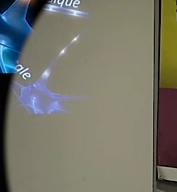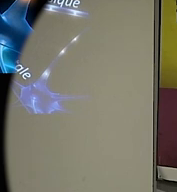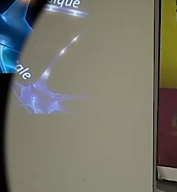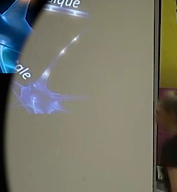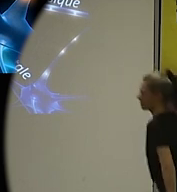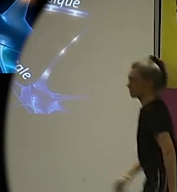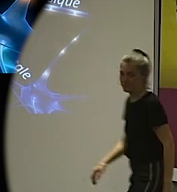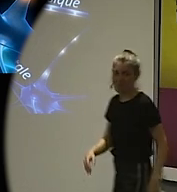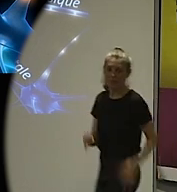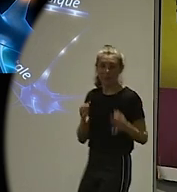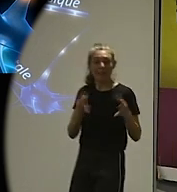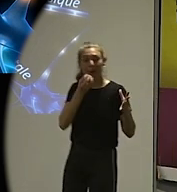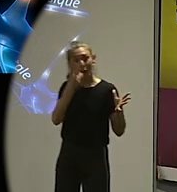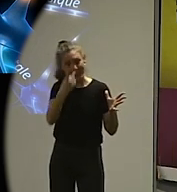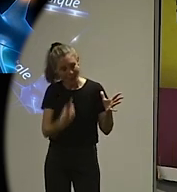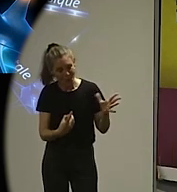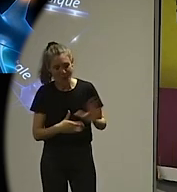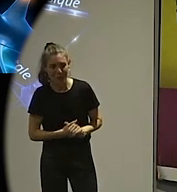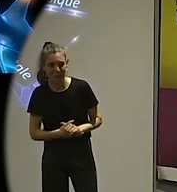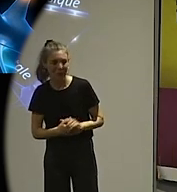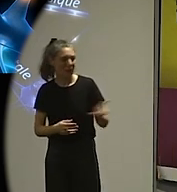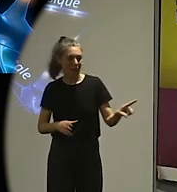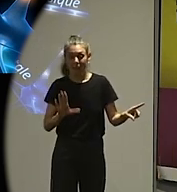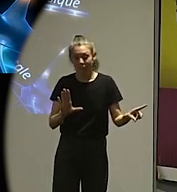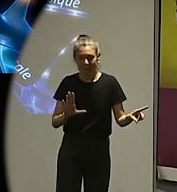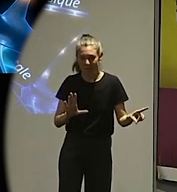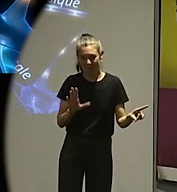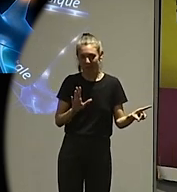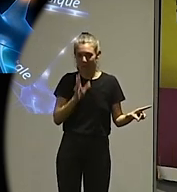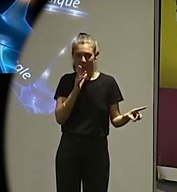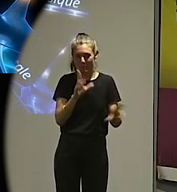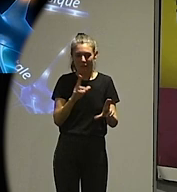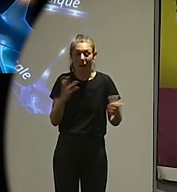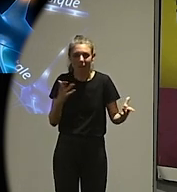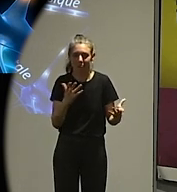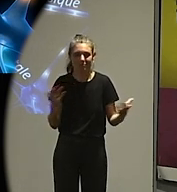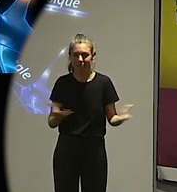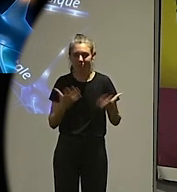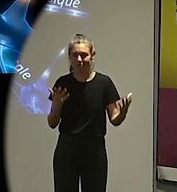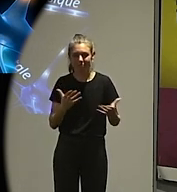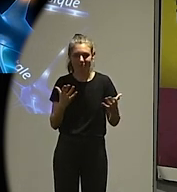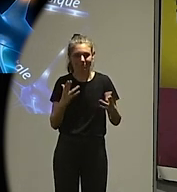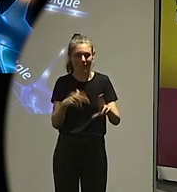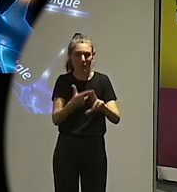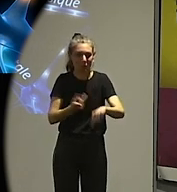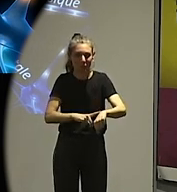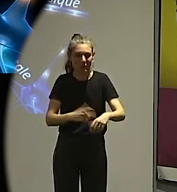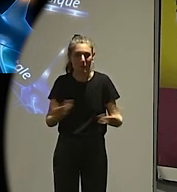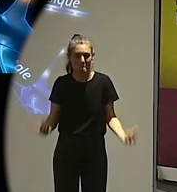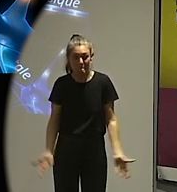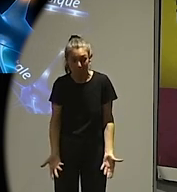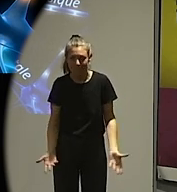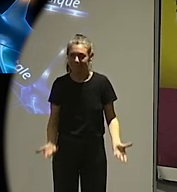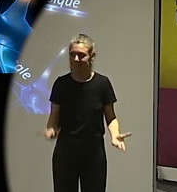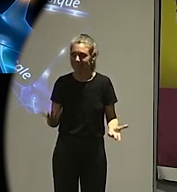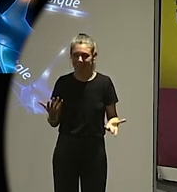Très bonne question. Alors, j'ai pas moi de réponse à proprement dite là comme ça à chaud.